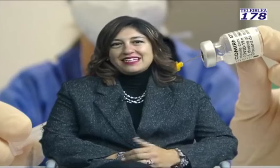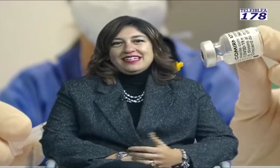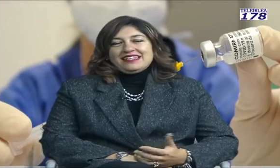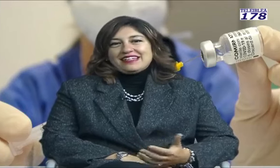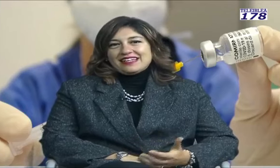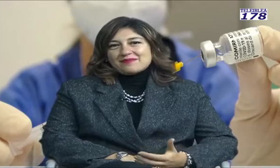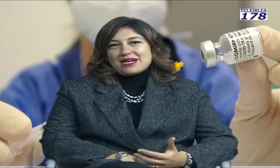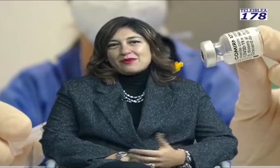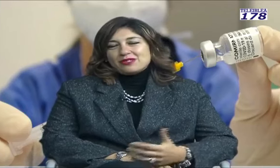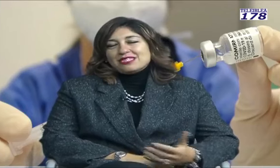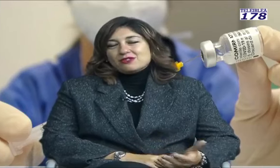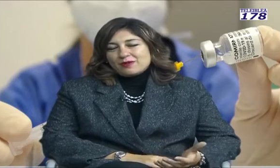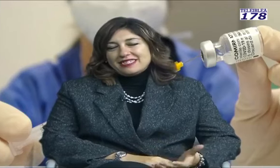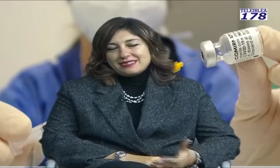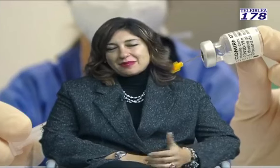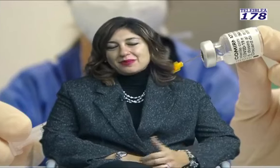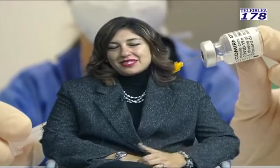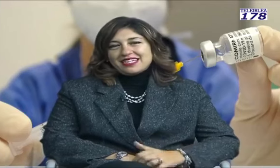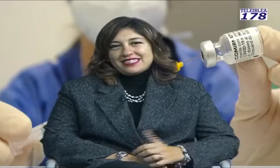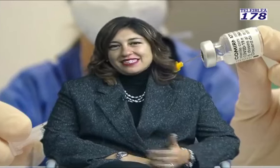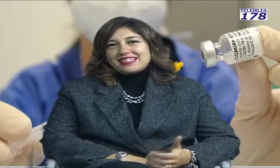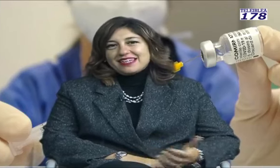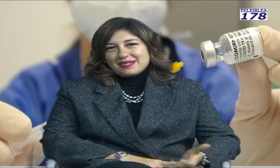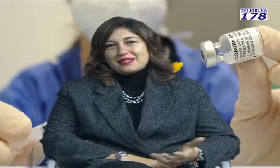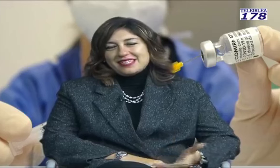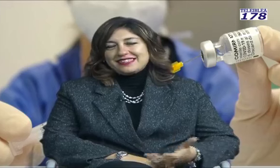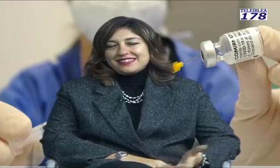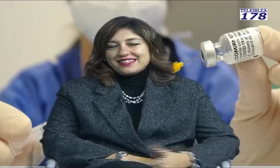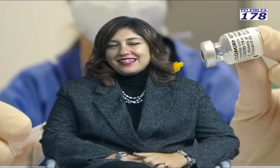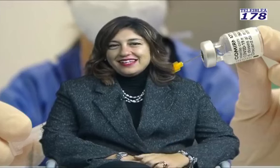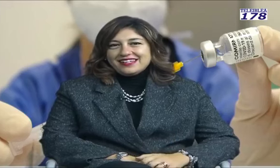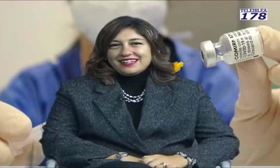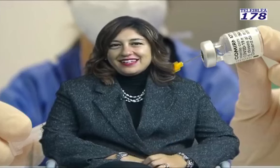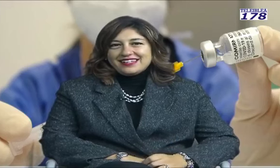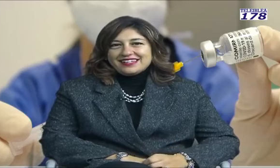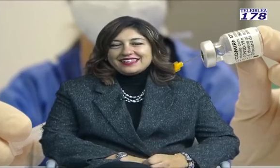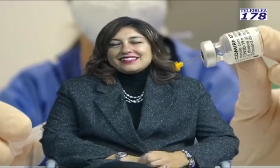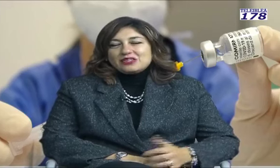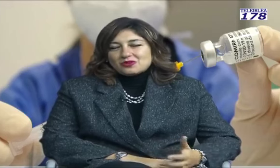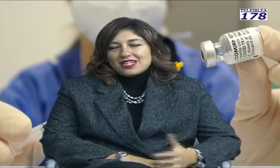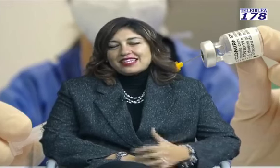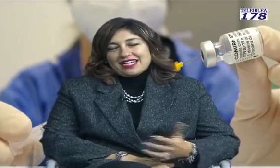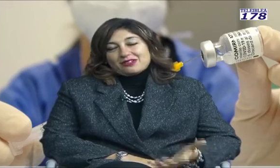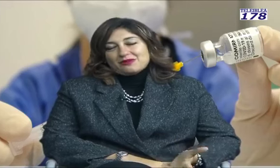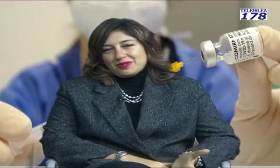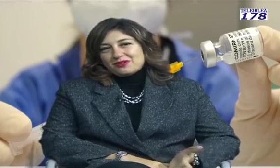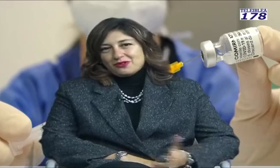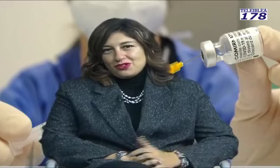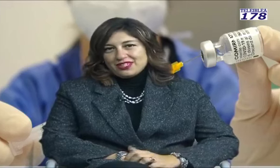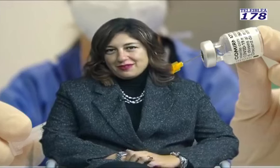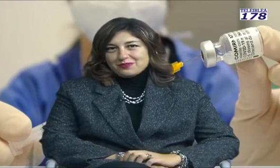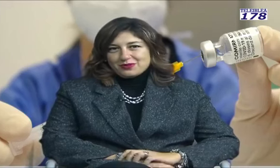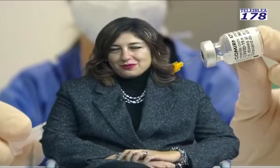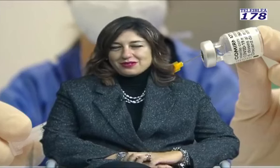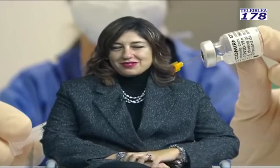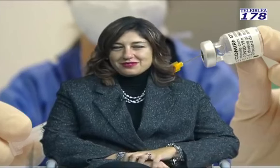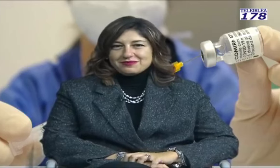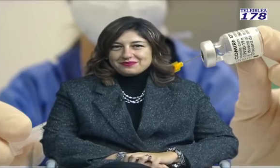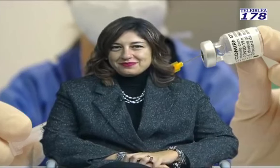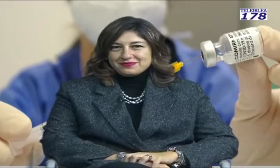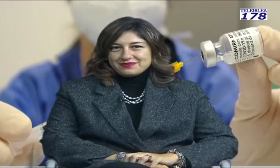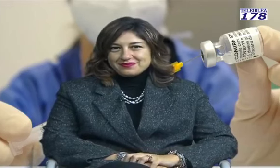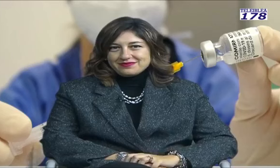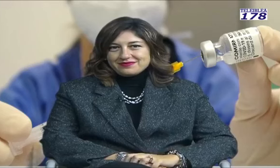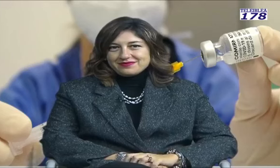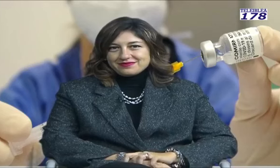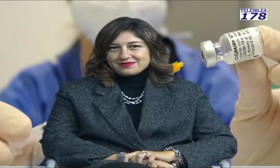ovviamente abbiamo gli strumenti per poter trattare pazienti di tutte le età e con patologie. E ora le faccio una